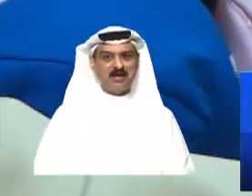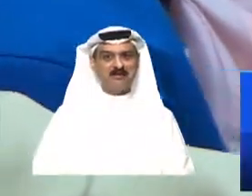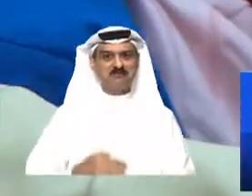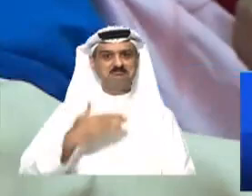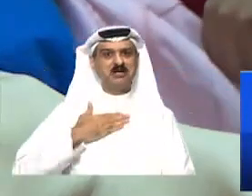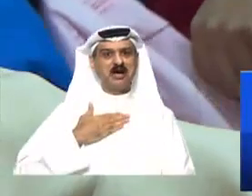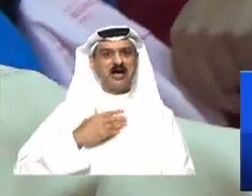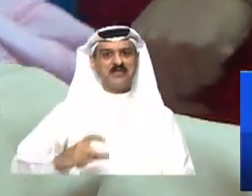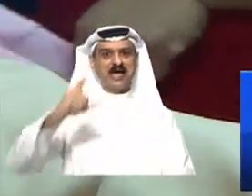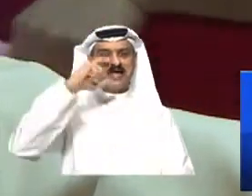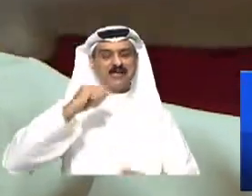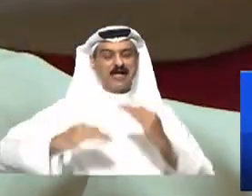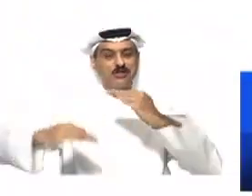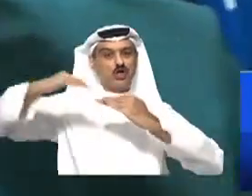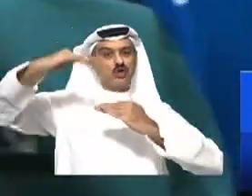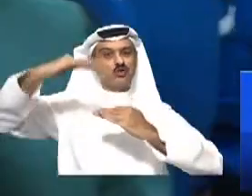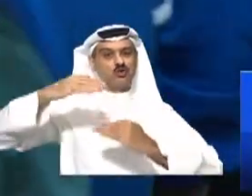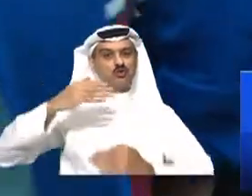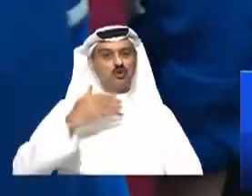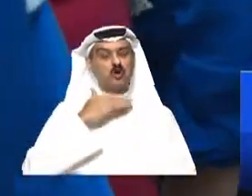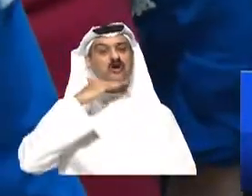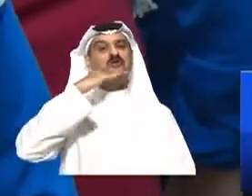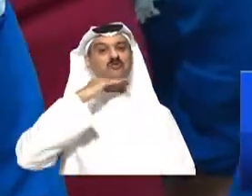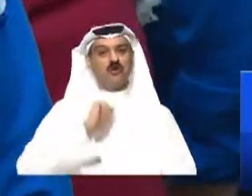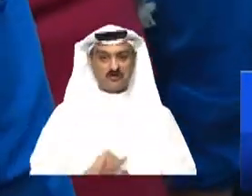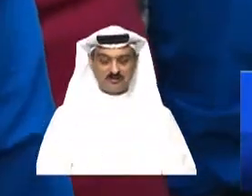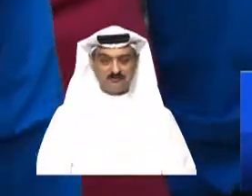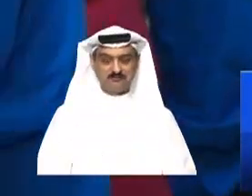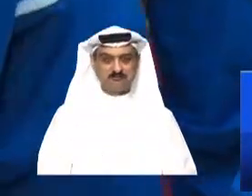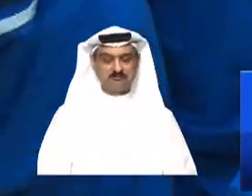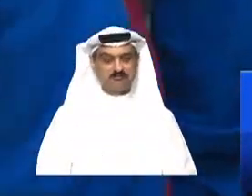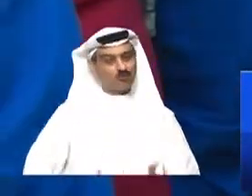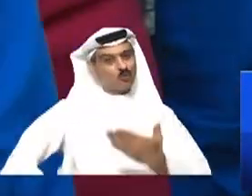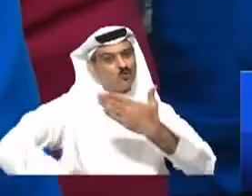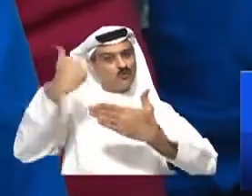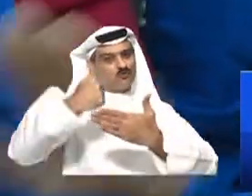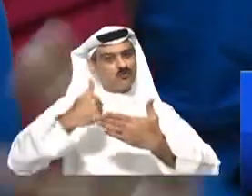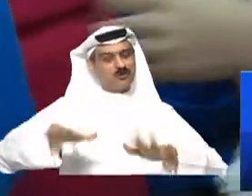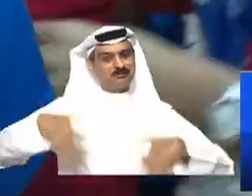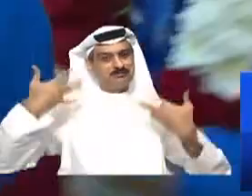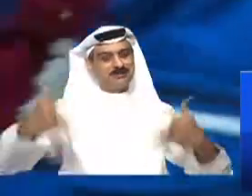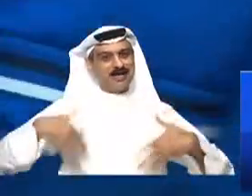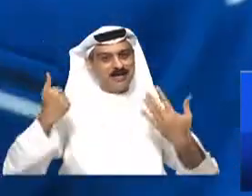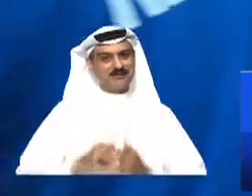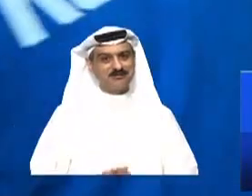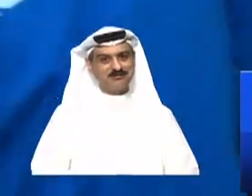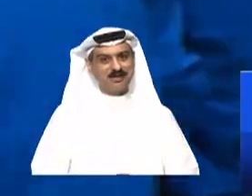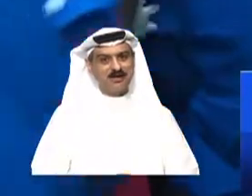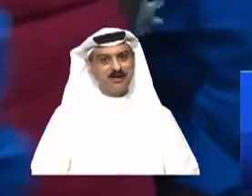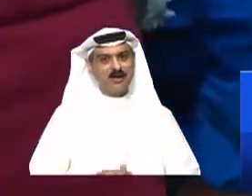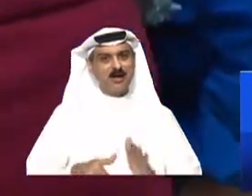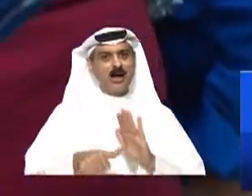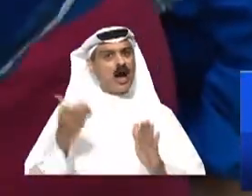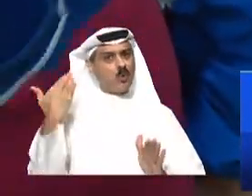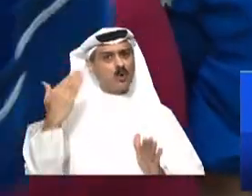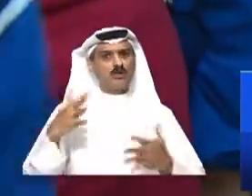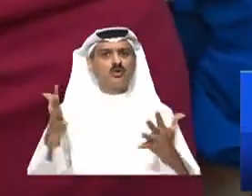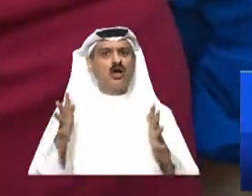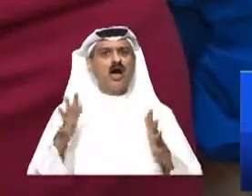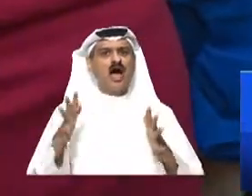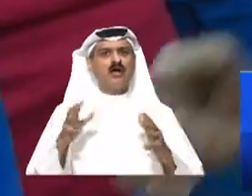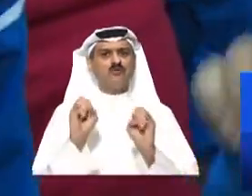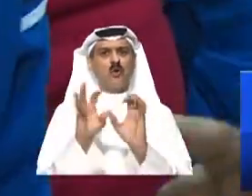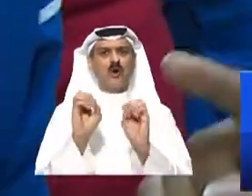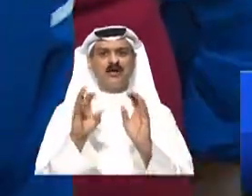الطموح رأس أهلي كلهم. الفوز وايد حلو واستمتعت، بس من أول بداية كنت حيل خايفة وكنت حيل